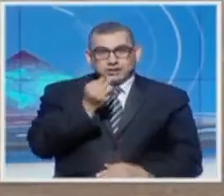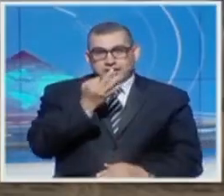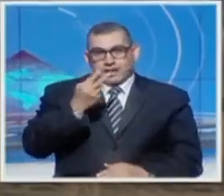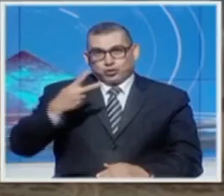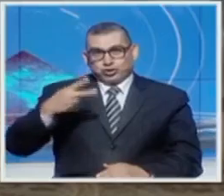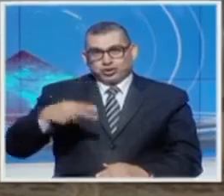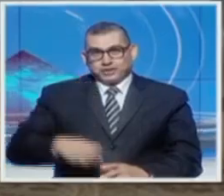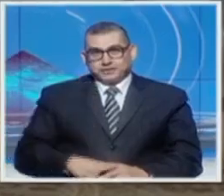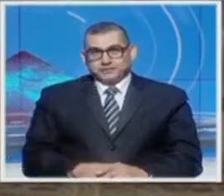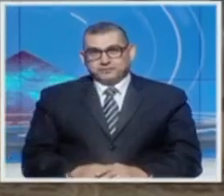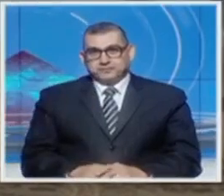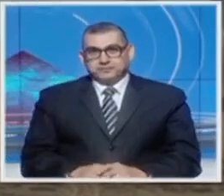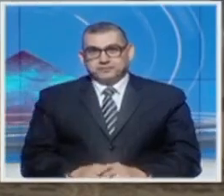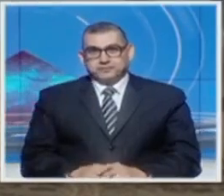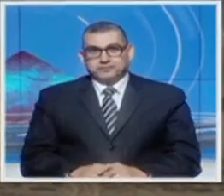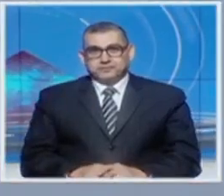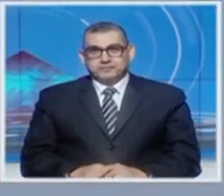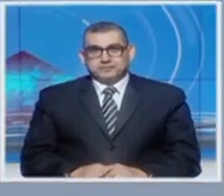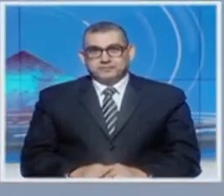2023.